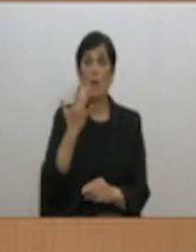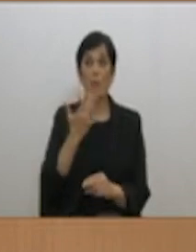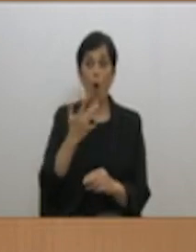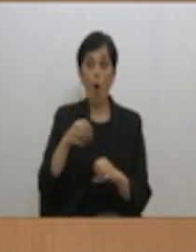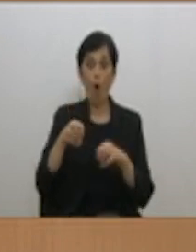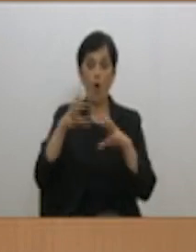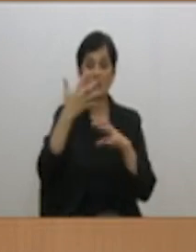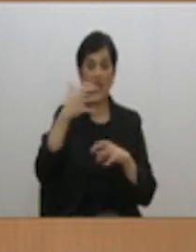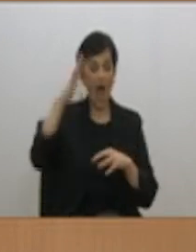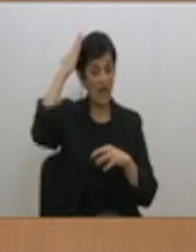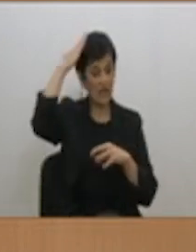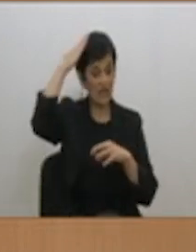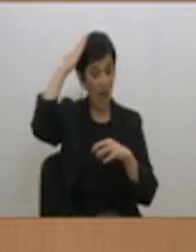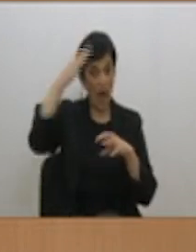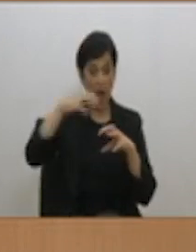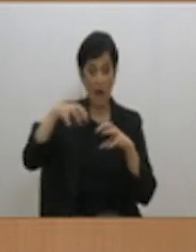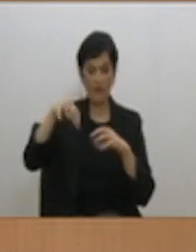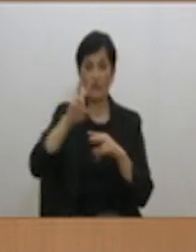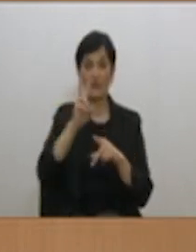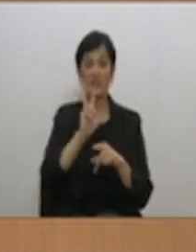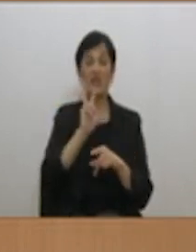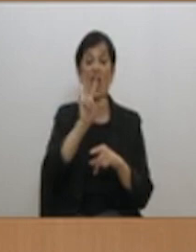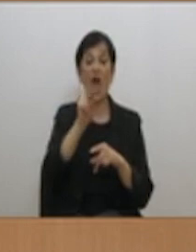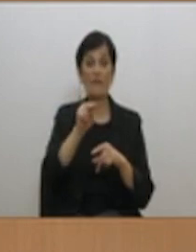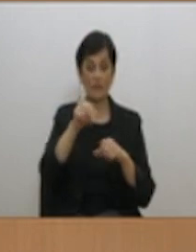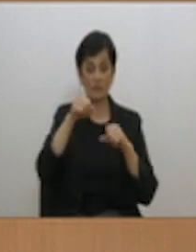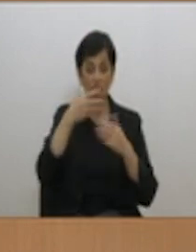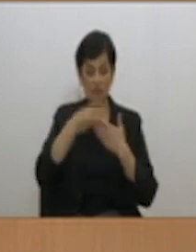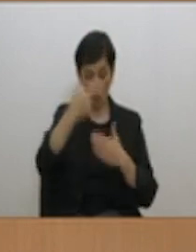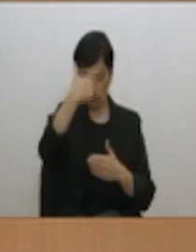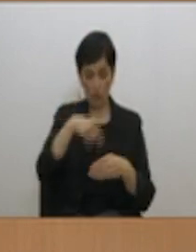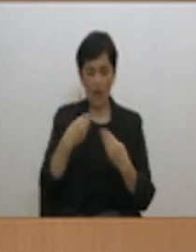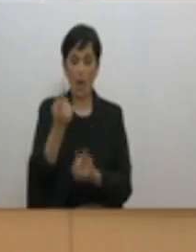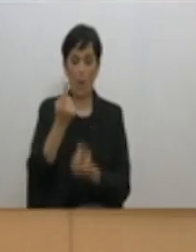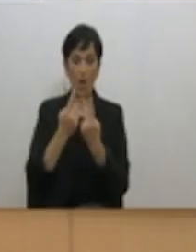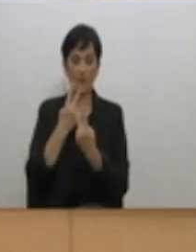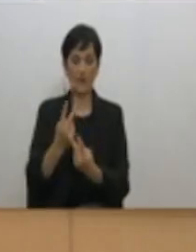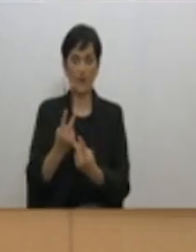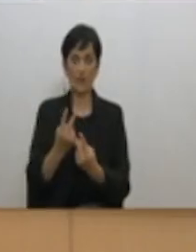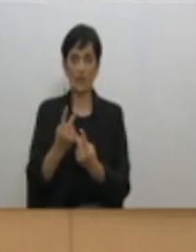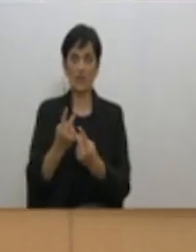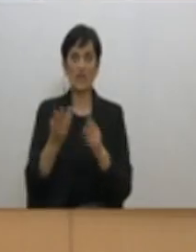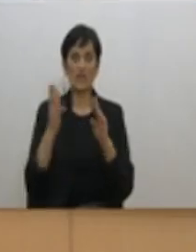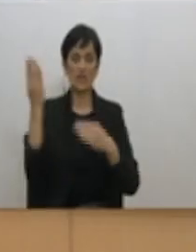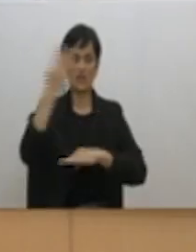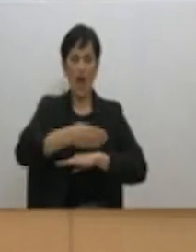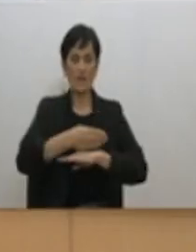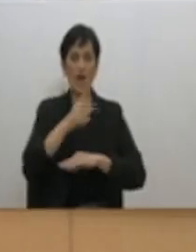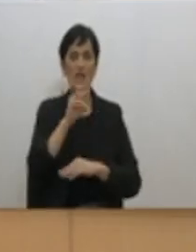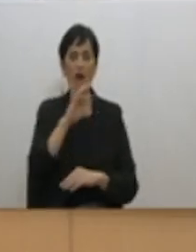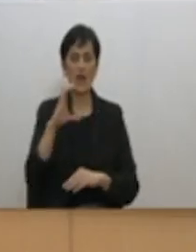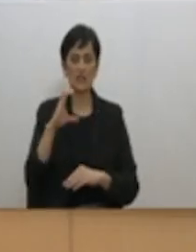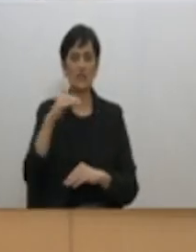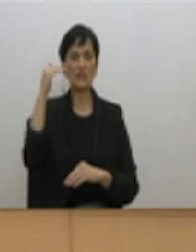ცხელი თავები, ვისაც აიმის წარმოთქმის ნებას აძლევთ საკუთარ თავს, ეს კარგად გაიგრილეთ. დავკეტოთ ლასი, შემოვიღოთ